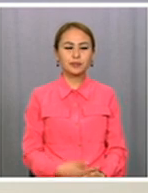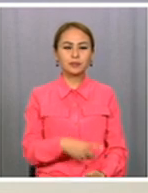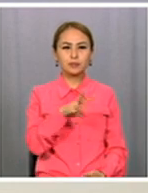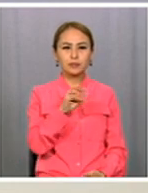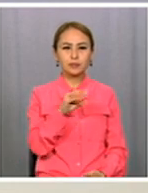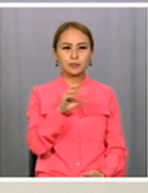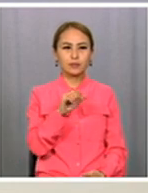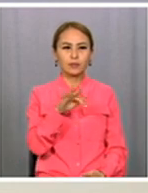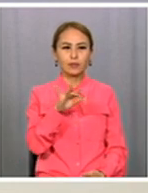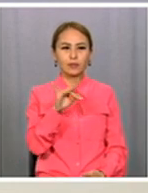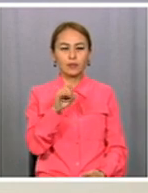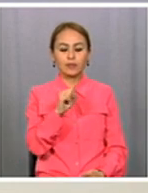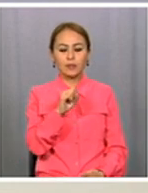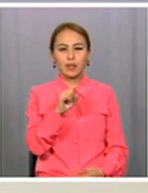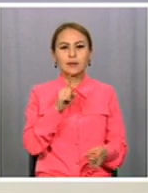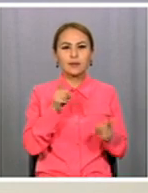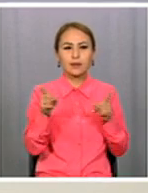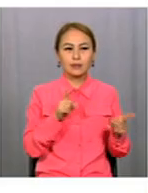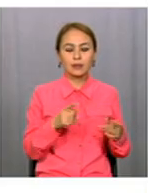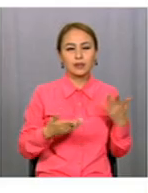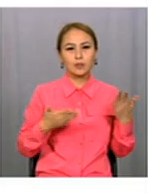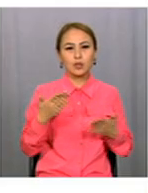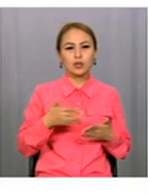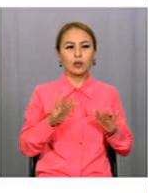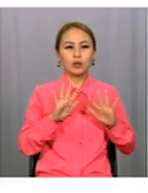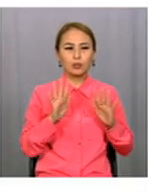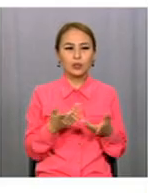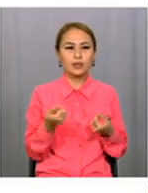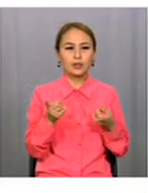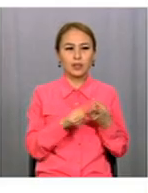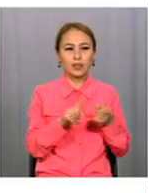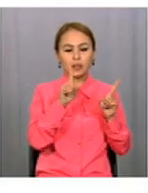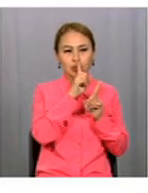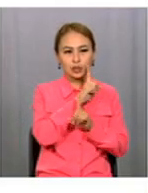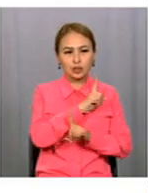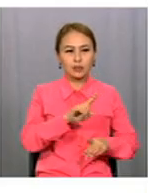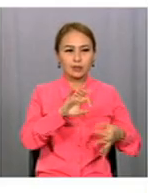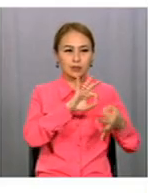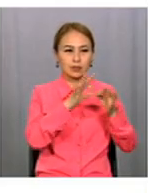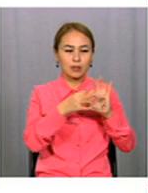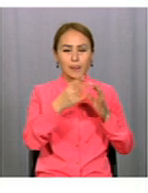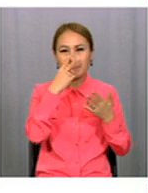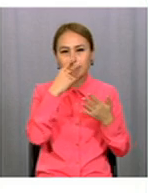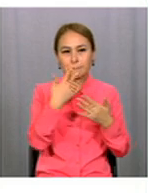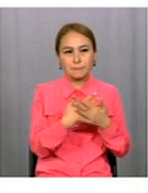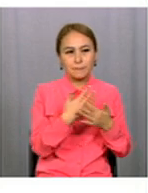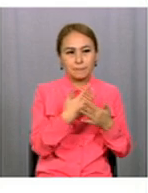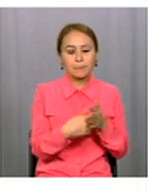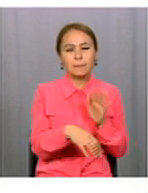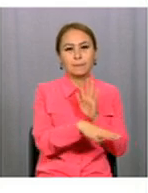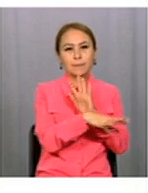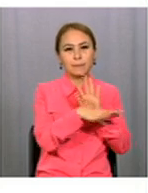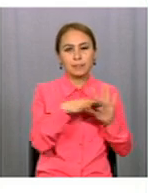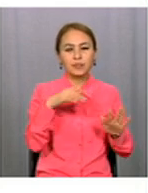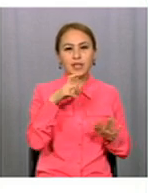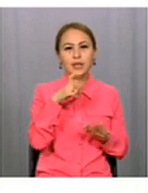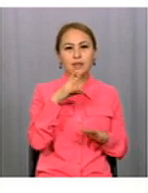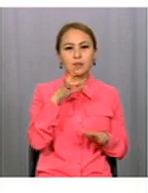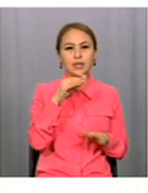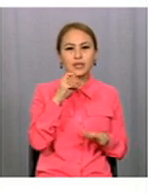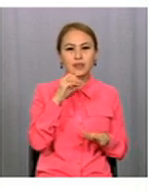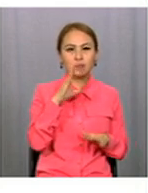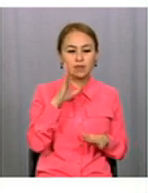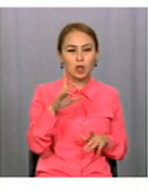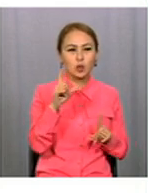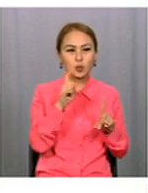Метафора. Заттың яки құбылыстың ерекшелігін, сыр сипатын, бейнелі түрде танытатын экспрессивті айқындаушы